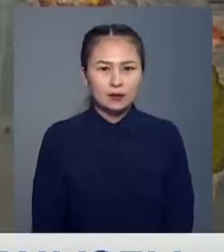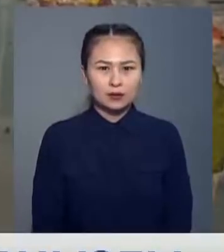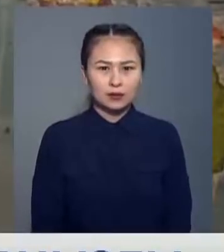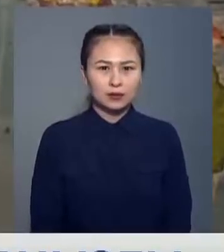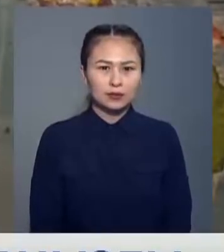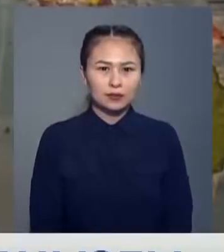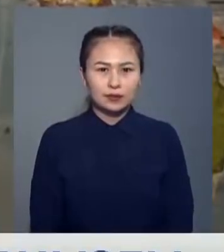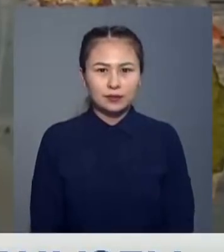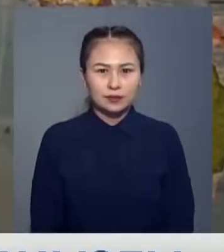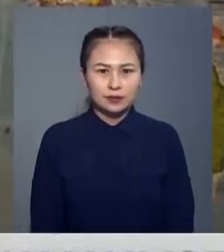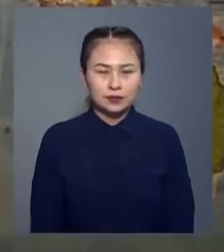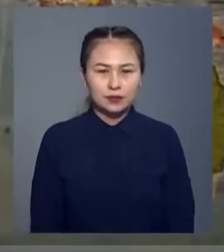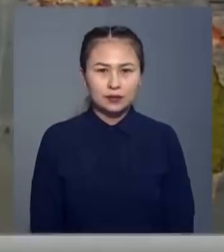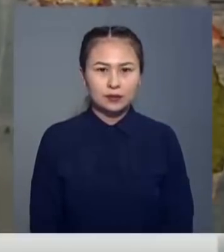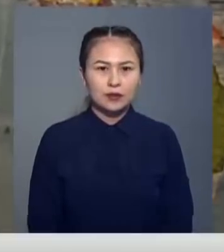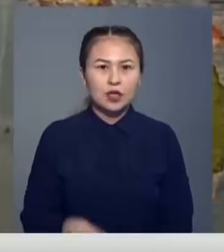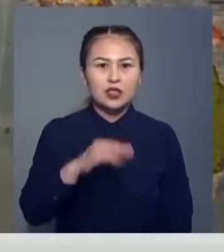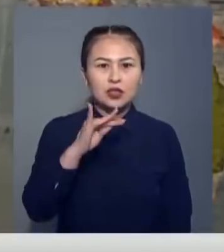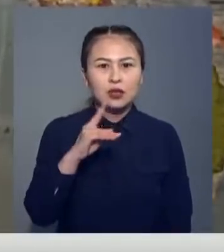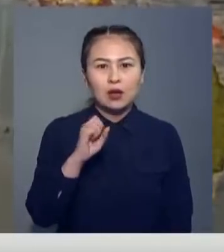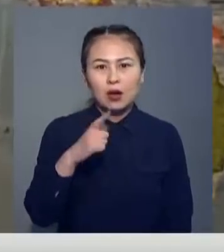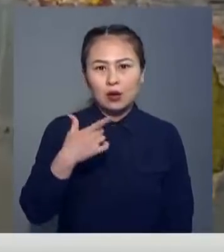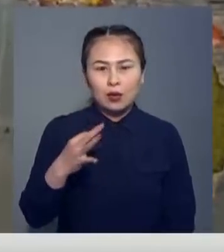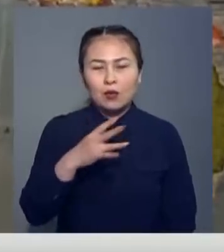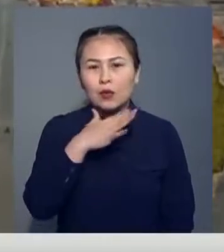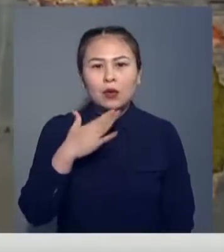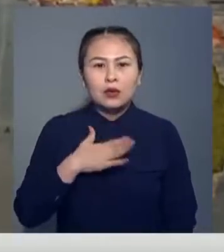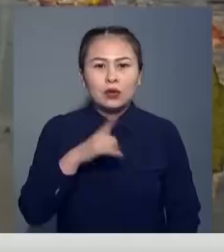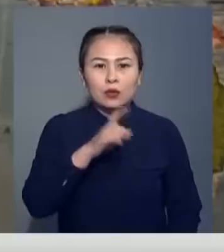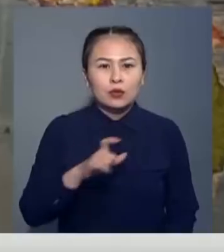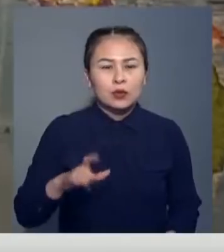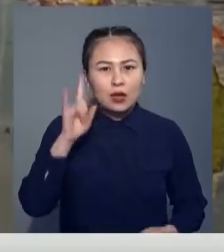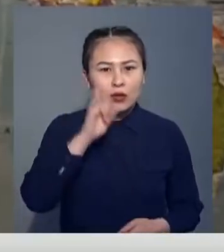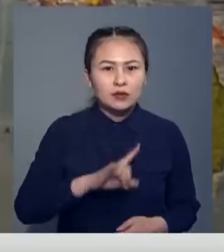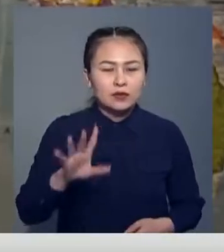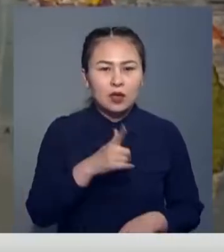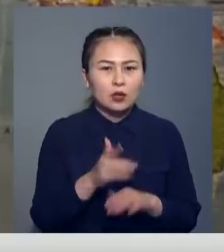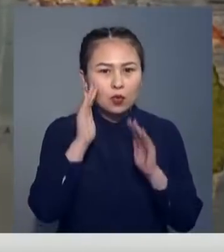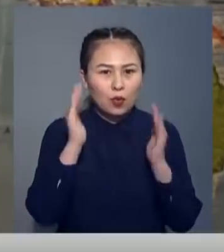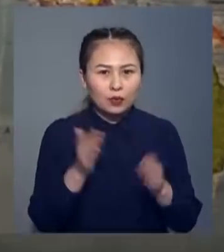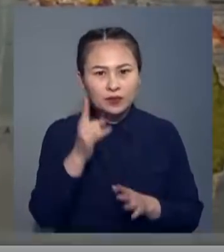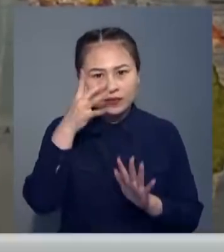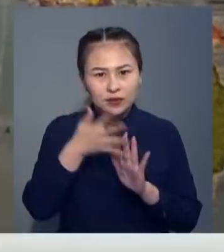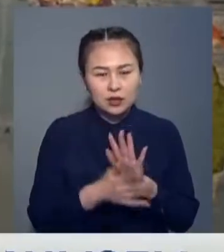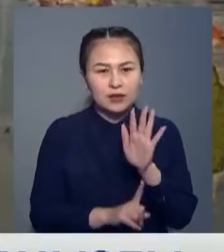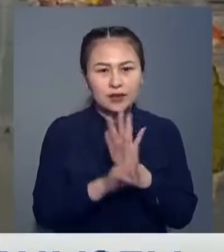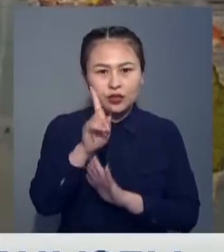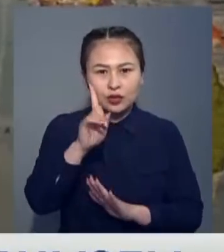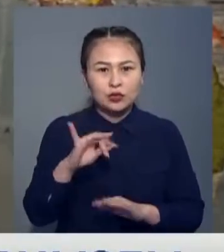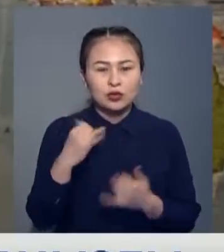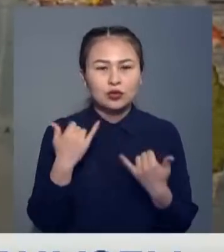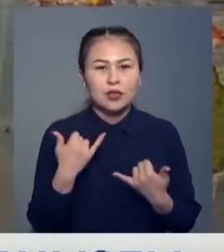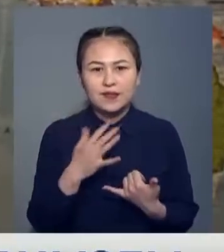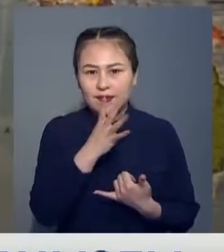Чикаго халық тығыз қоныстанған қалалардың бірі. Тұрғындардың барлығы үйде отырудың маңыздылығын түсіне бастады.